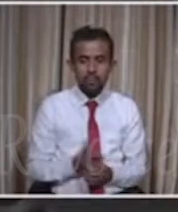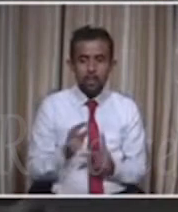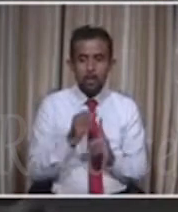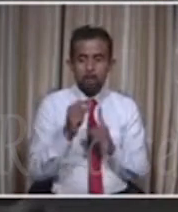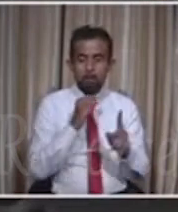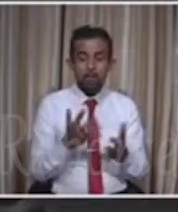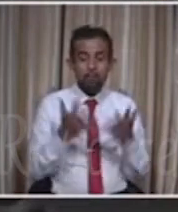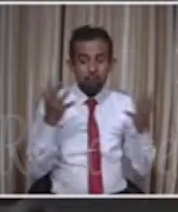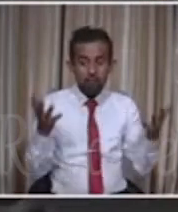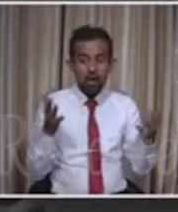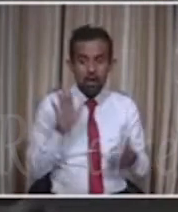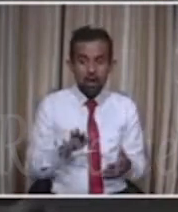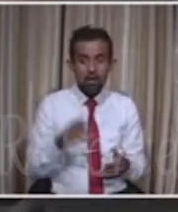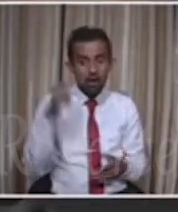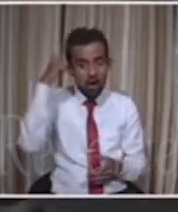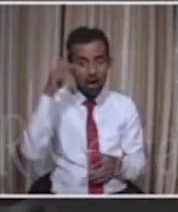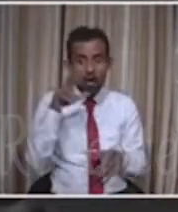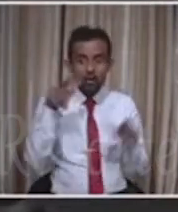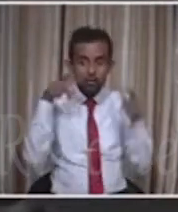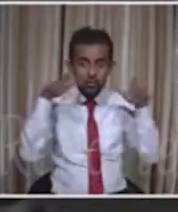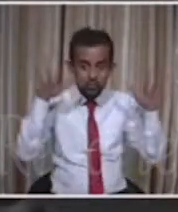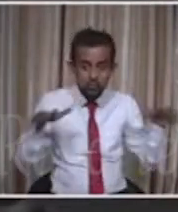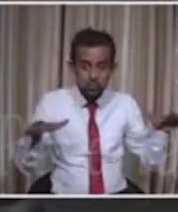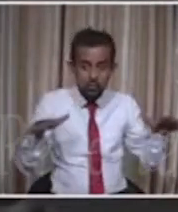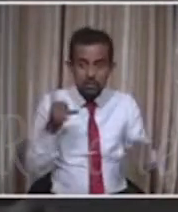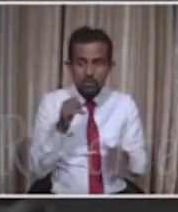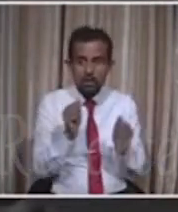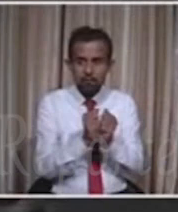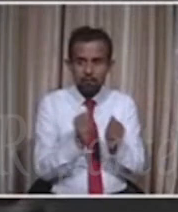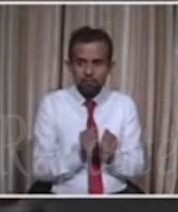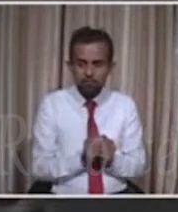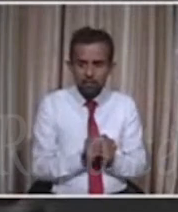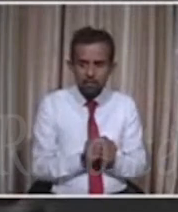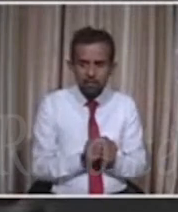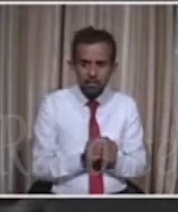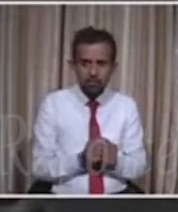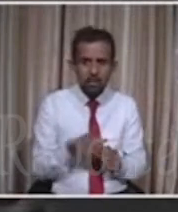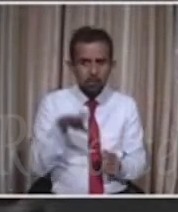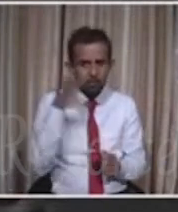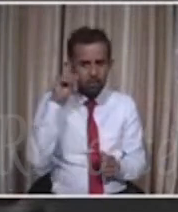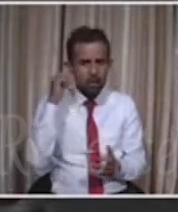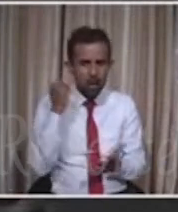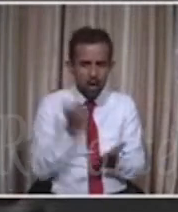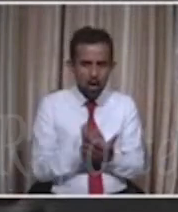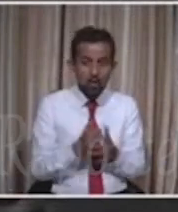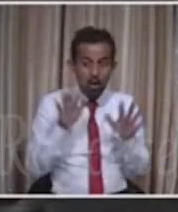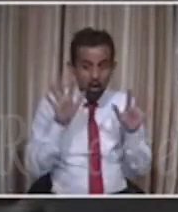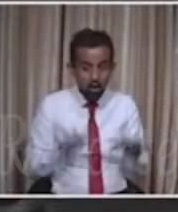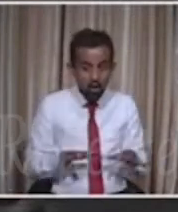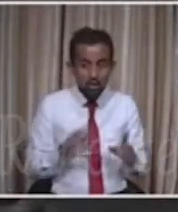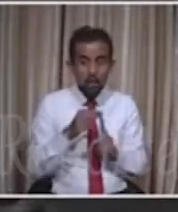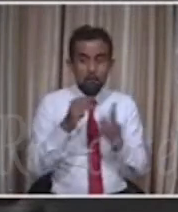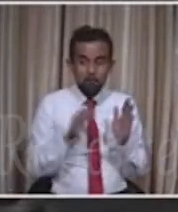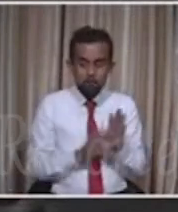පාර්ලිමේන්තුවේ බහුතරයේ තියෙන්නේ මේ කළු අවුලටද කියන එක අපිට මේ කරන සමහර වැඩවලින් තේරුම් ගන්න අමාරුයි. අවසාන වශයෙන්